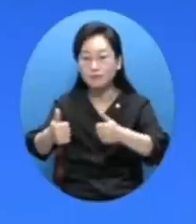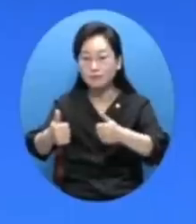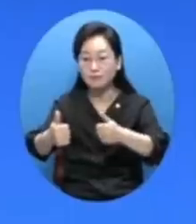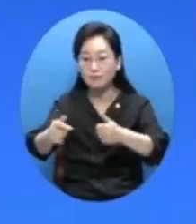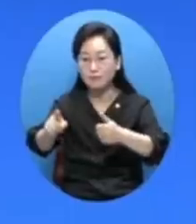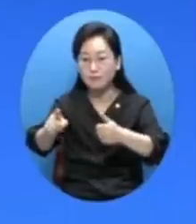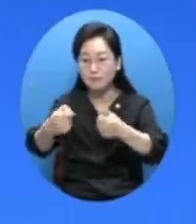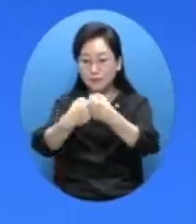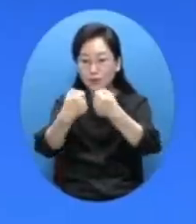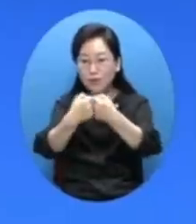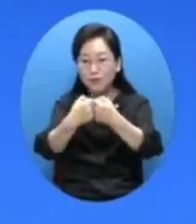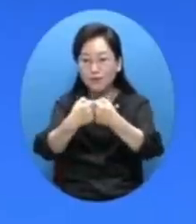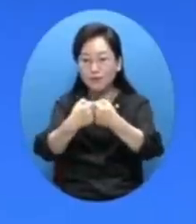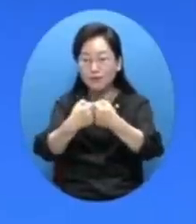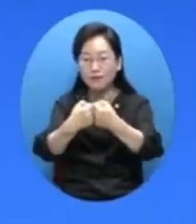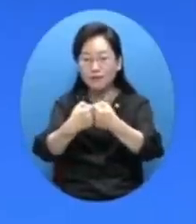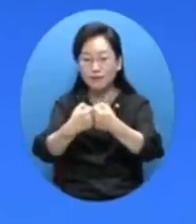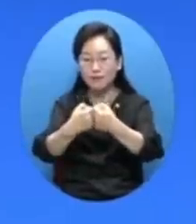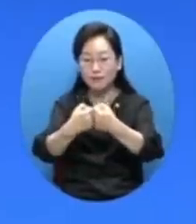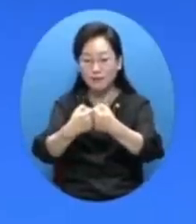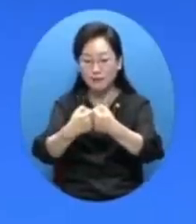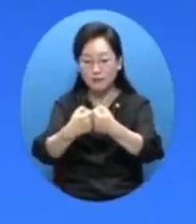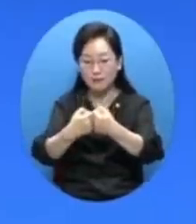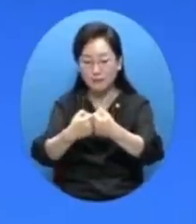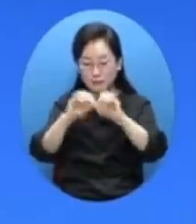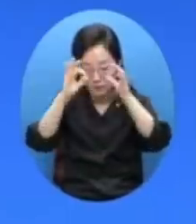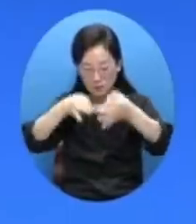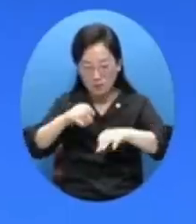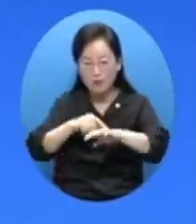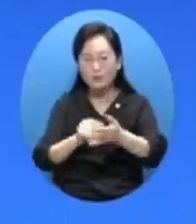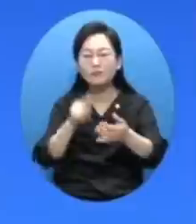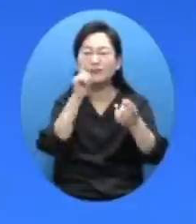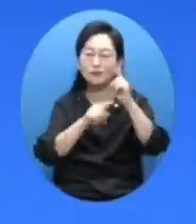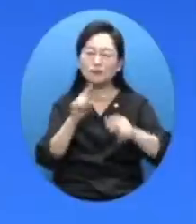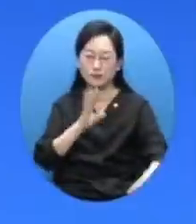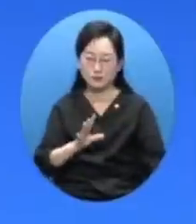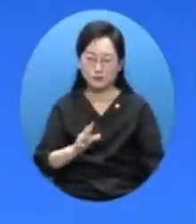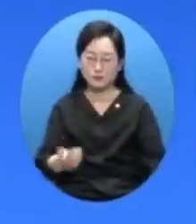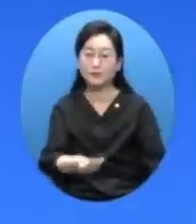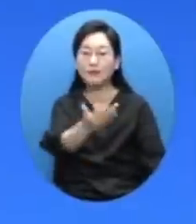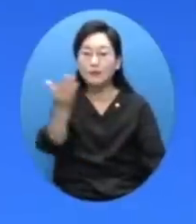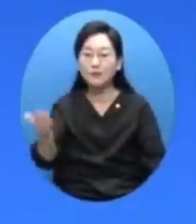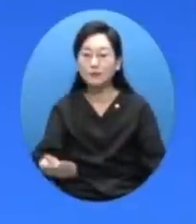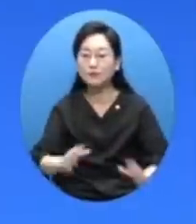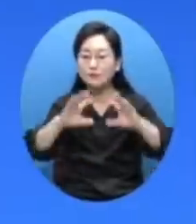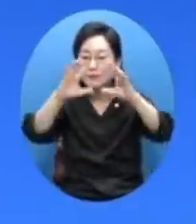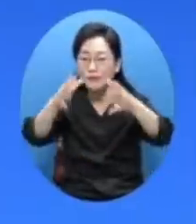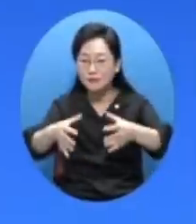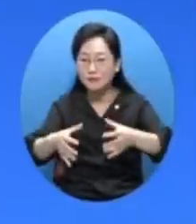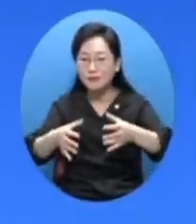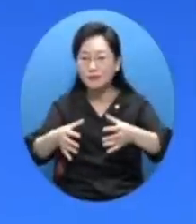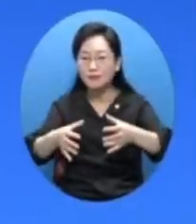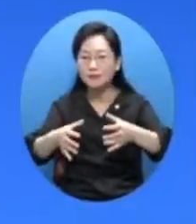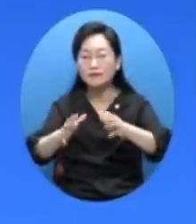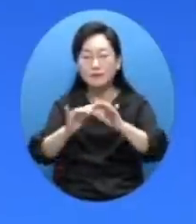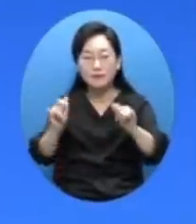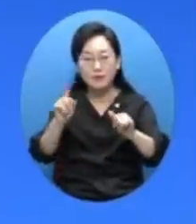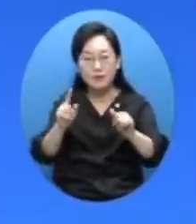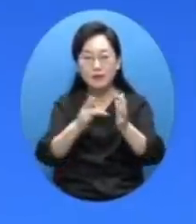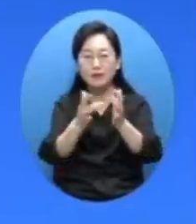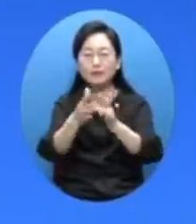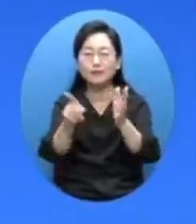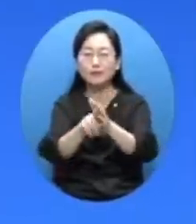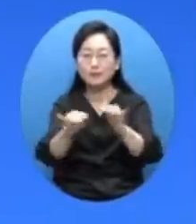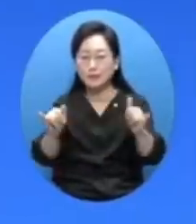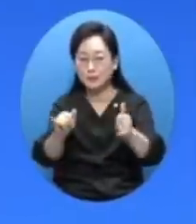맛 대양에서 싸우면 본인만 마음만 상처를 받는 것입니다 여러분 세상은 어떡하든지 예수 믿는 사람들이